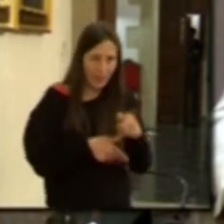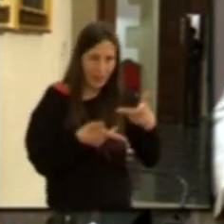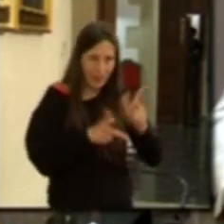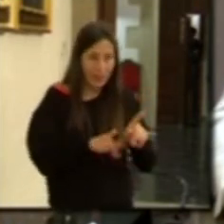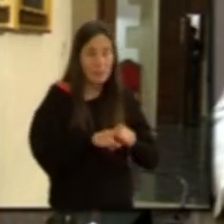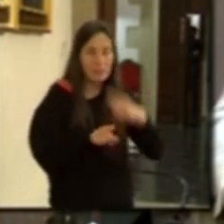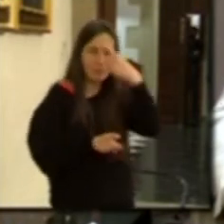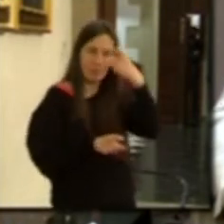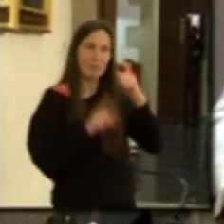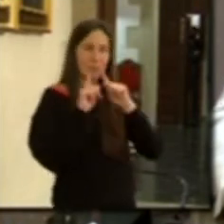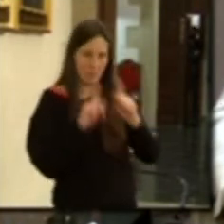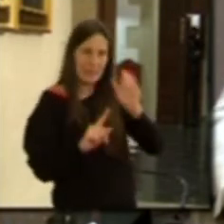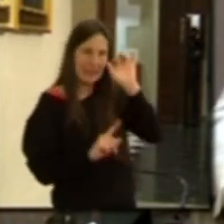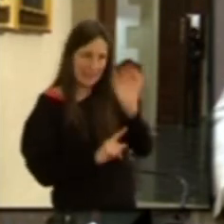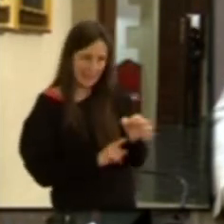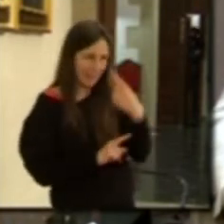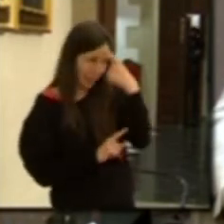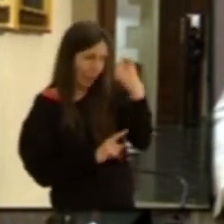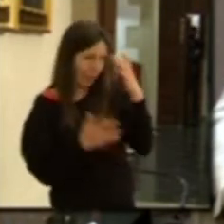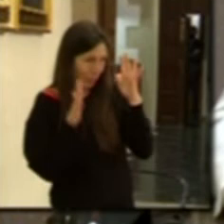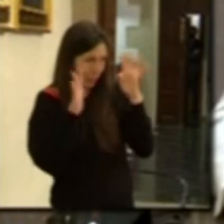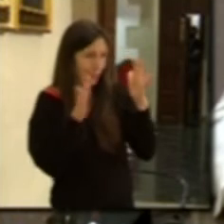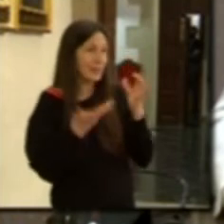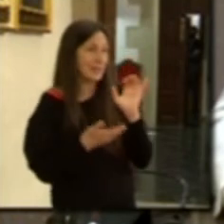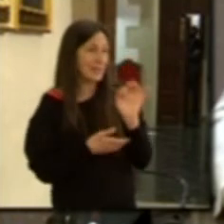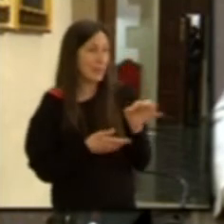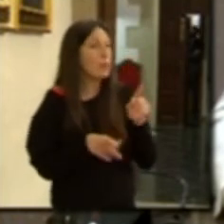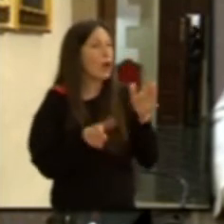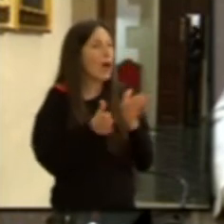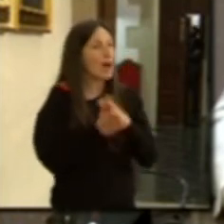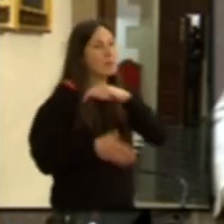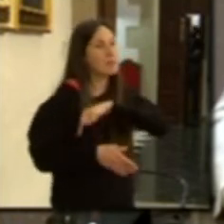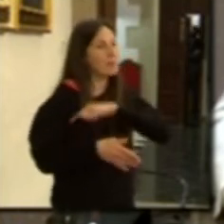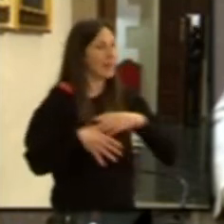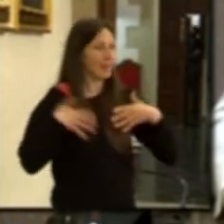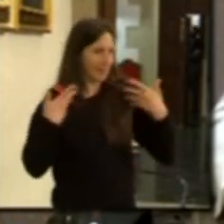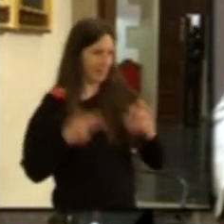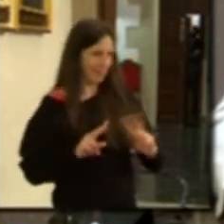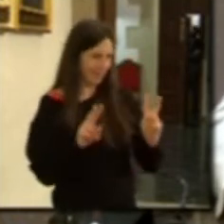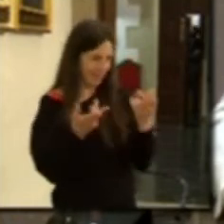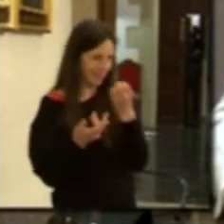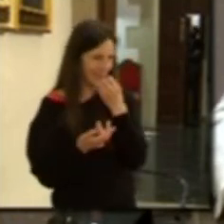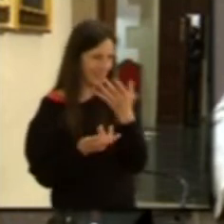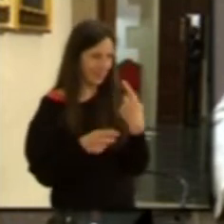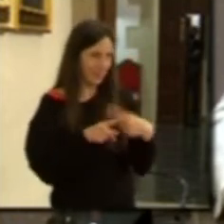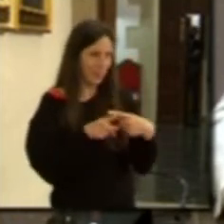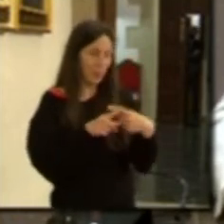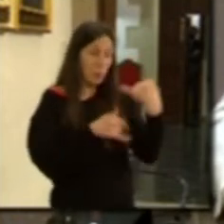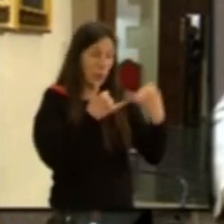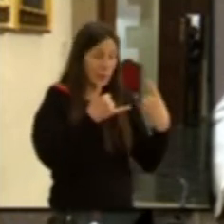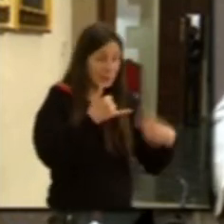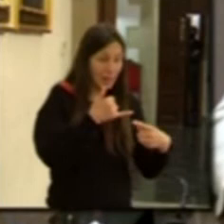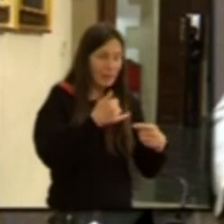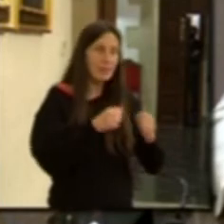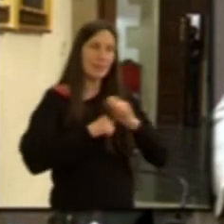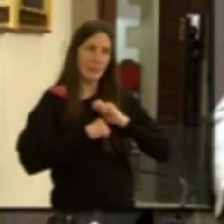molt especial. Però tot i així hem d'estar doncs, il·lusionats, pensant que dintre dels problemes sempre hi ha